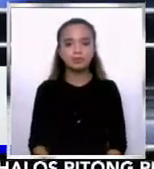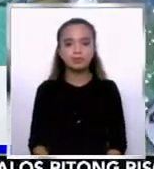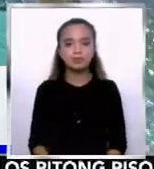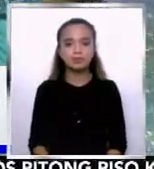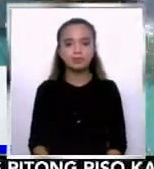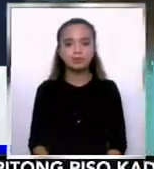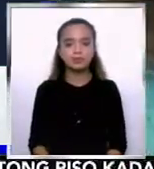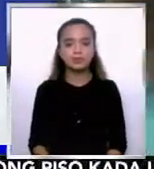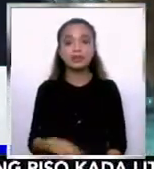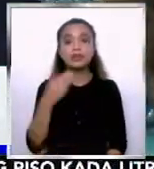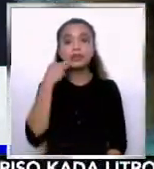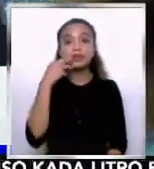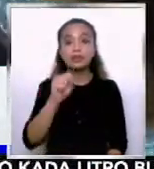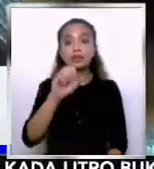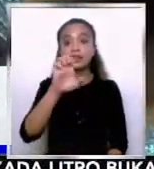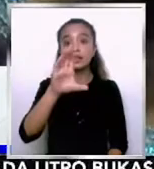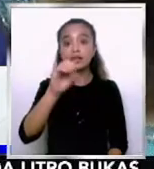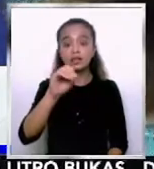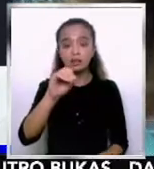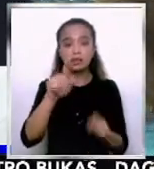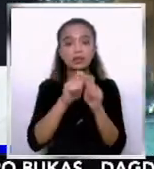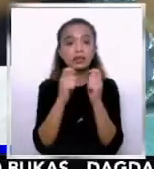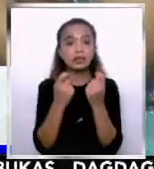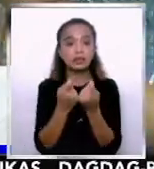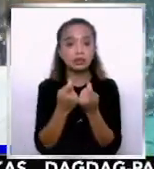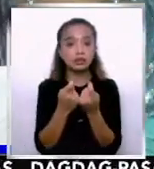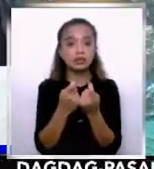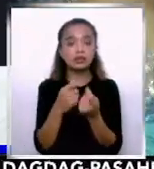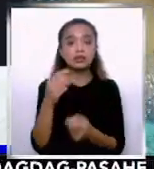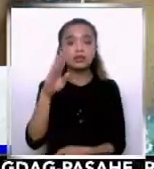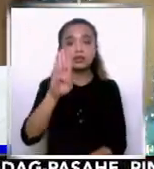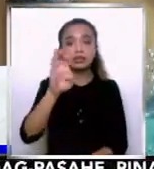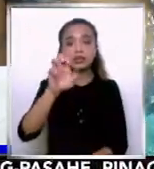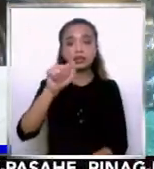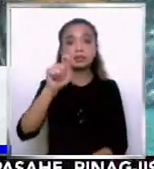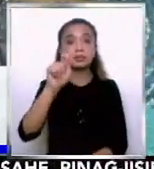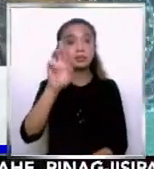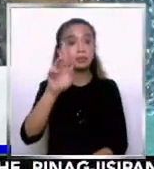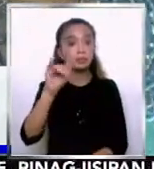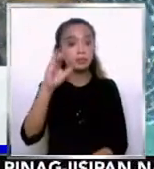Miss Echo Teen Philippines 2022, Beatrice McLeland.